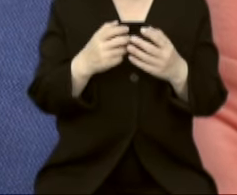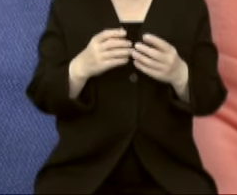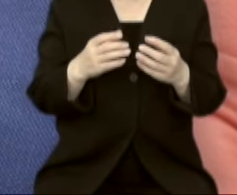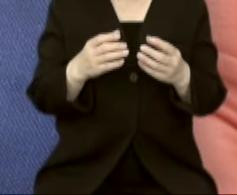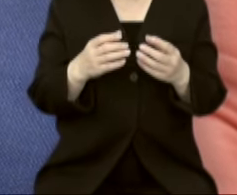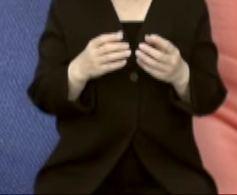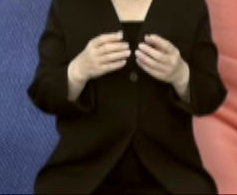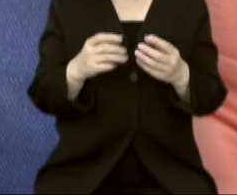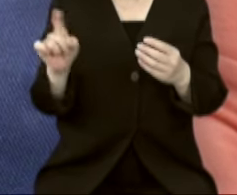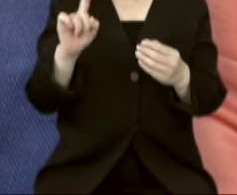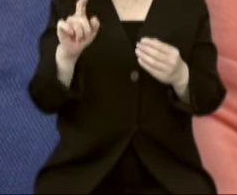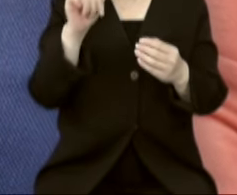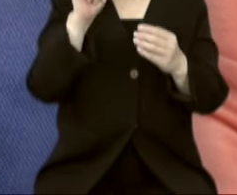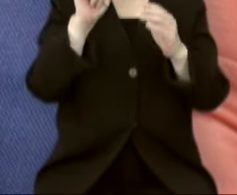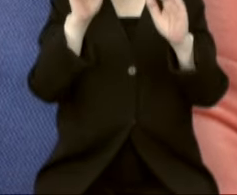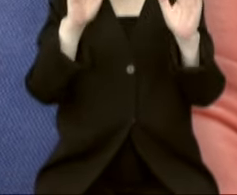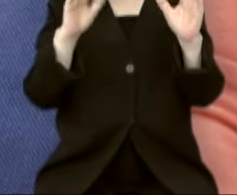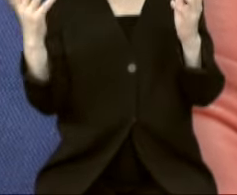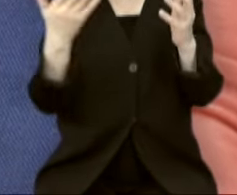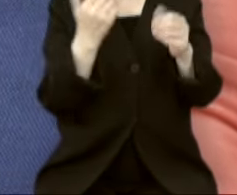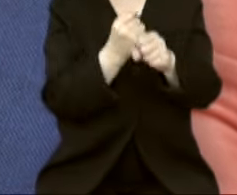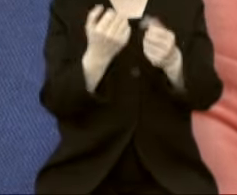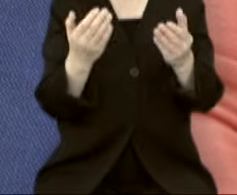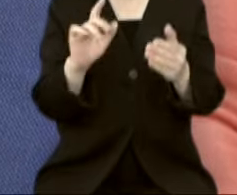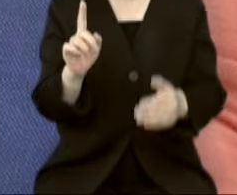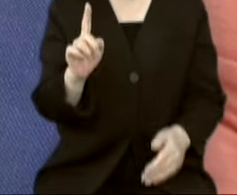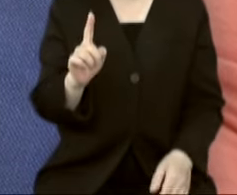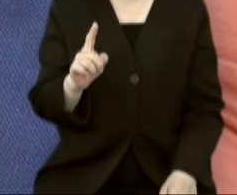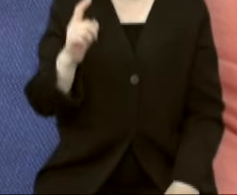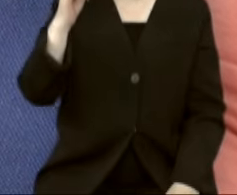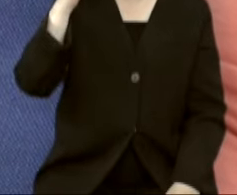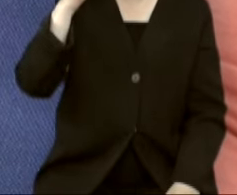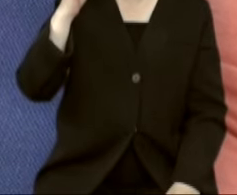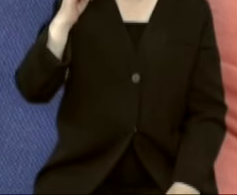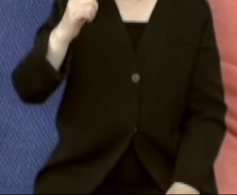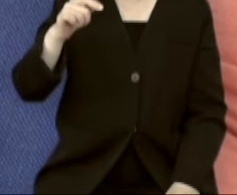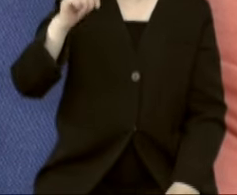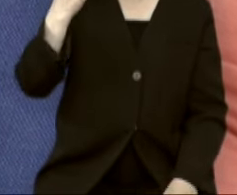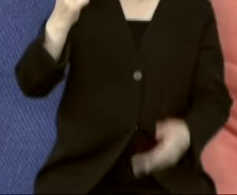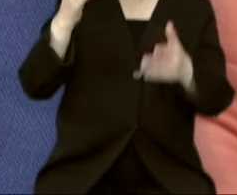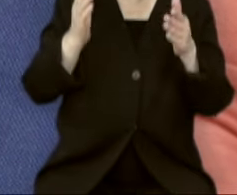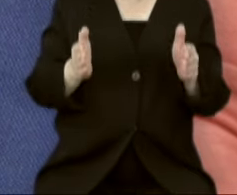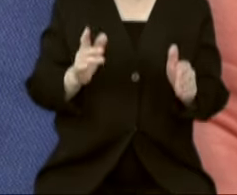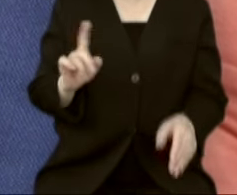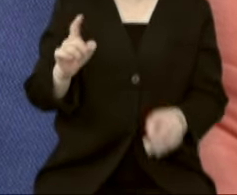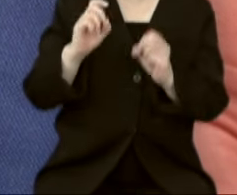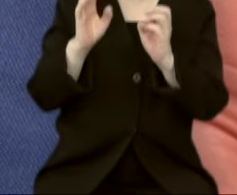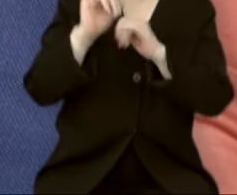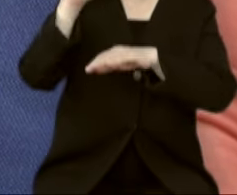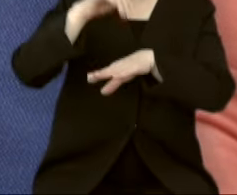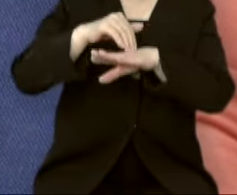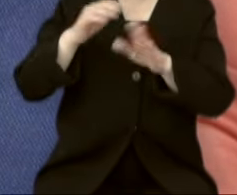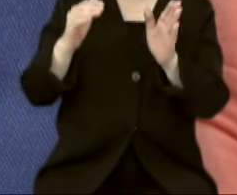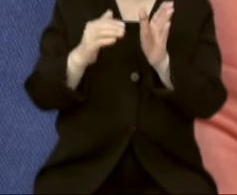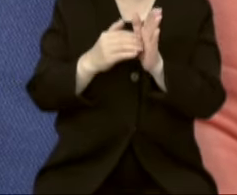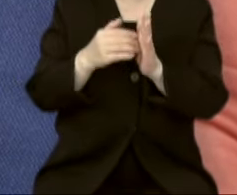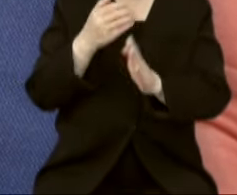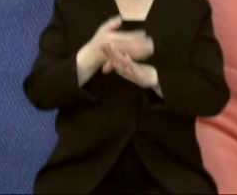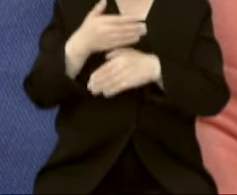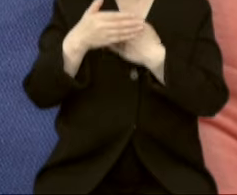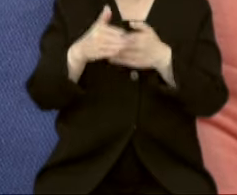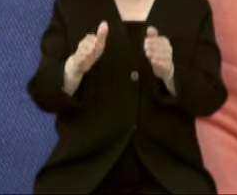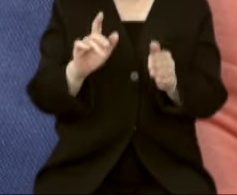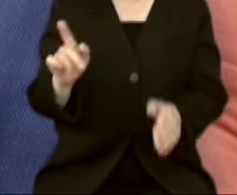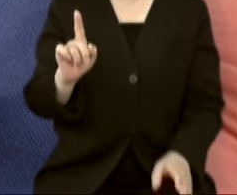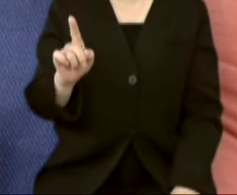줄까? 스트로폴로 포장했어요. 왜냐하면 다른 거기서 한 달 동안 선교사 훈련 할 거니까 다른